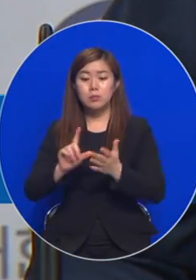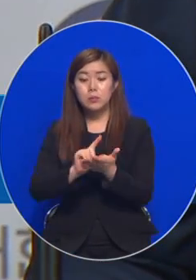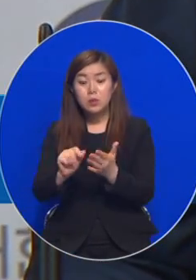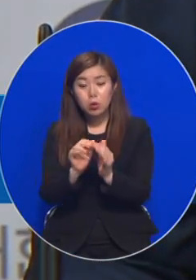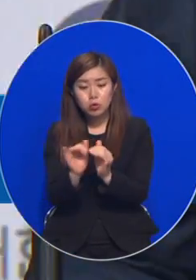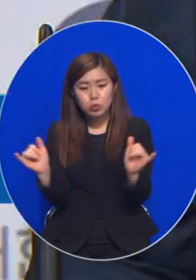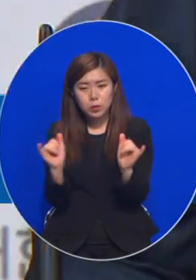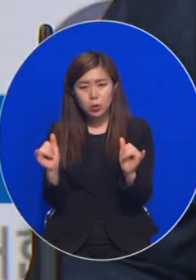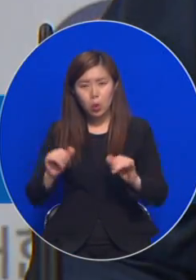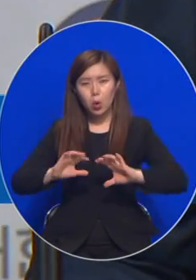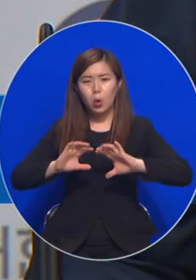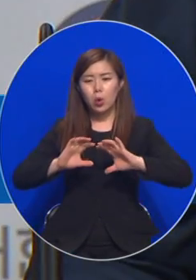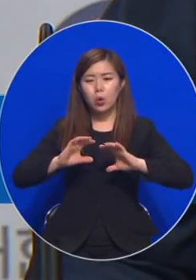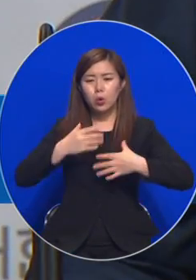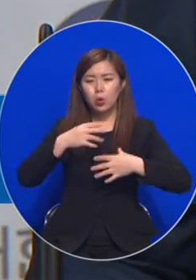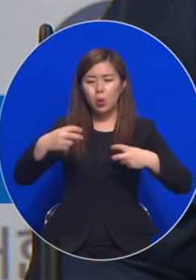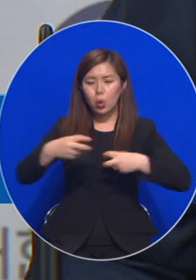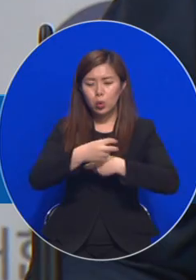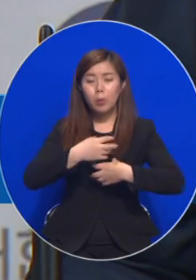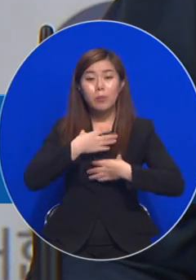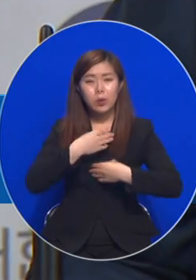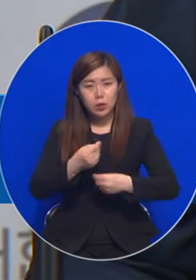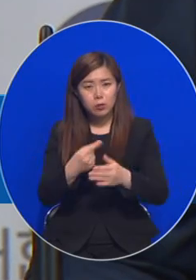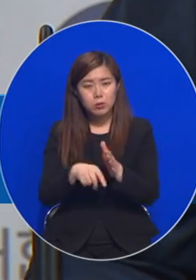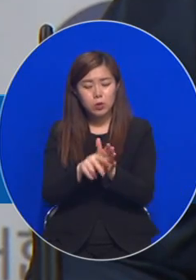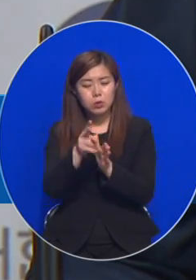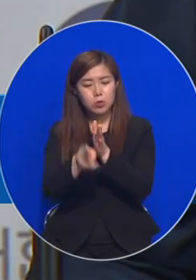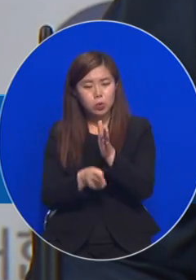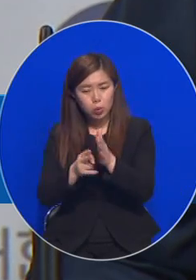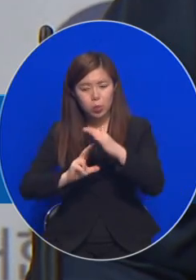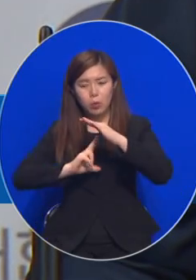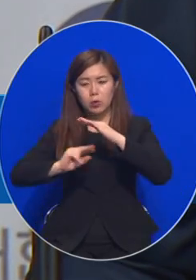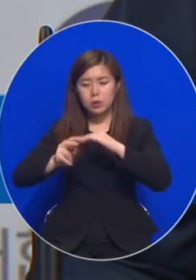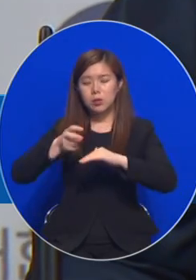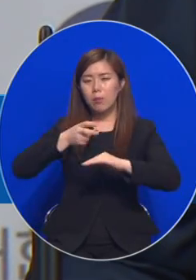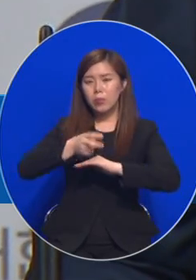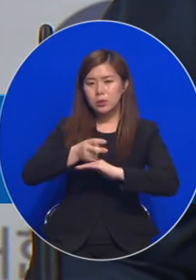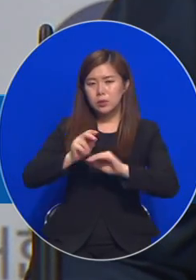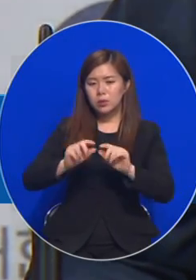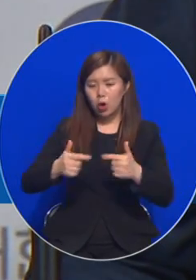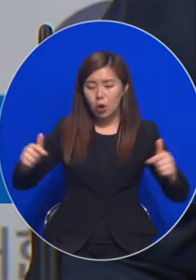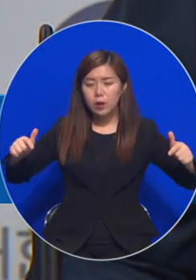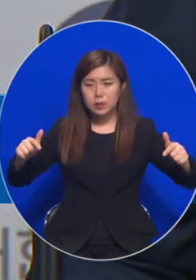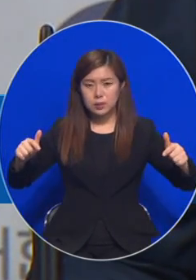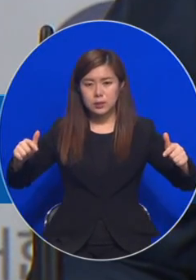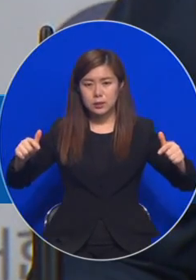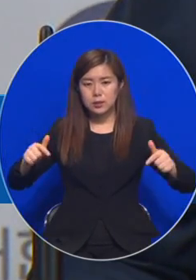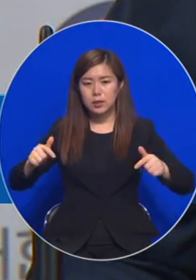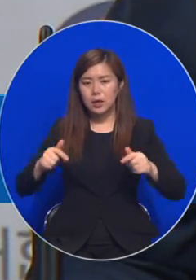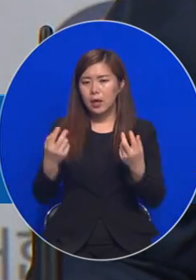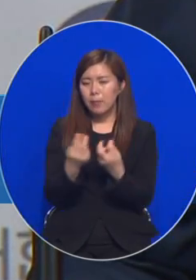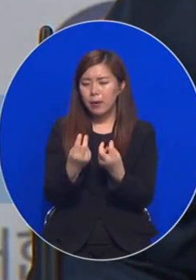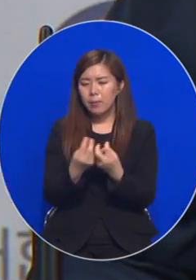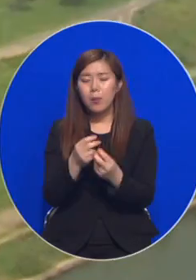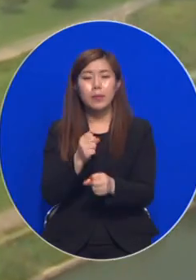늘어나도록 철도, 도로, 대중교통 등 광역교통 개선 대책을 함께 마련할